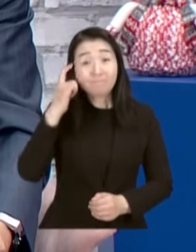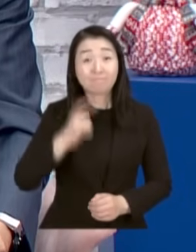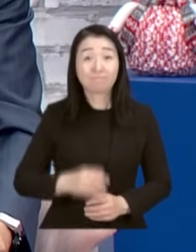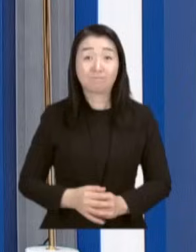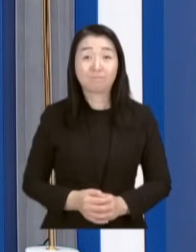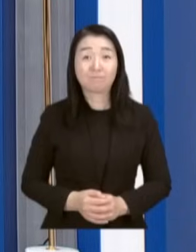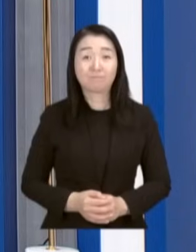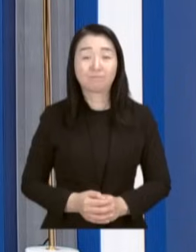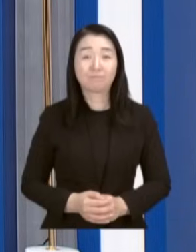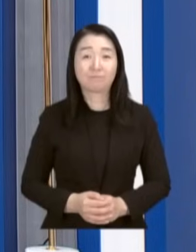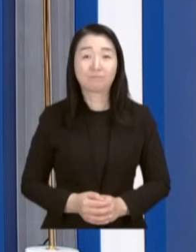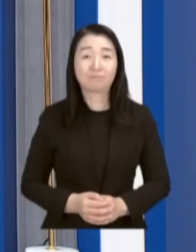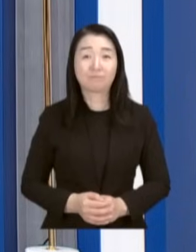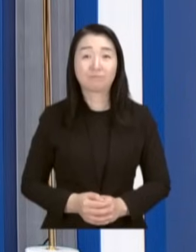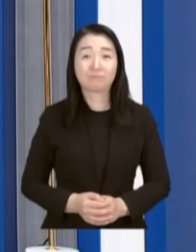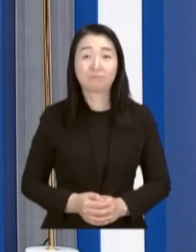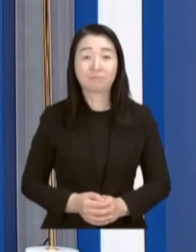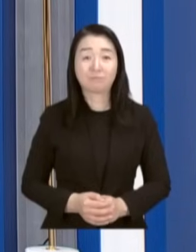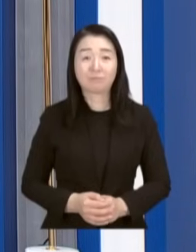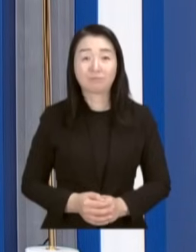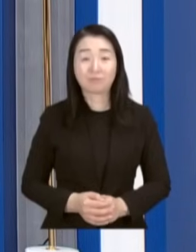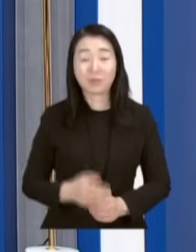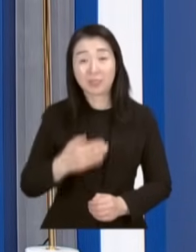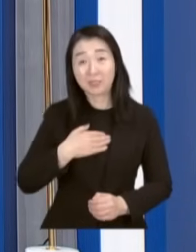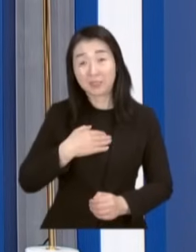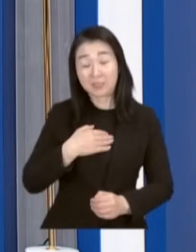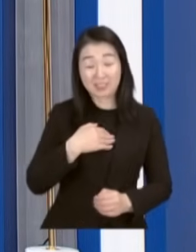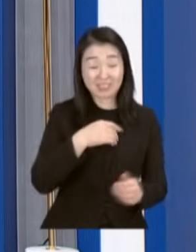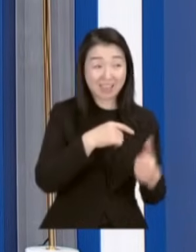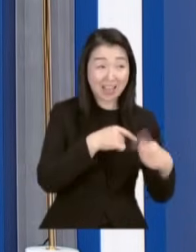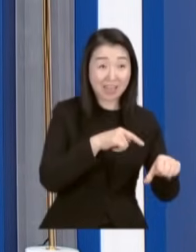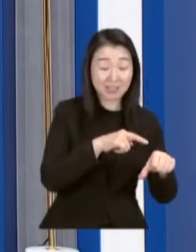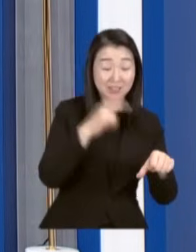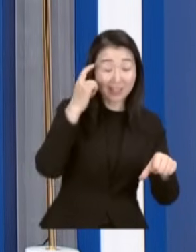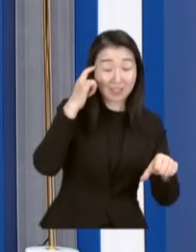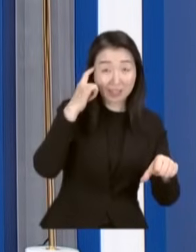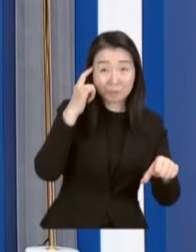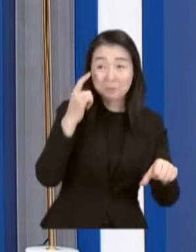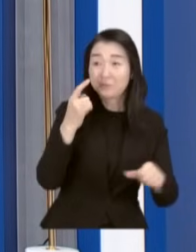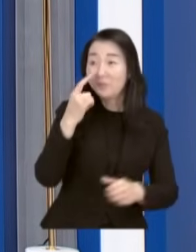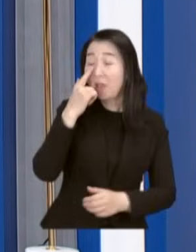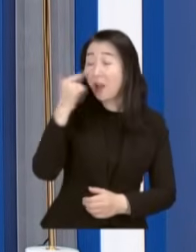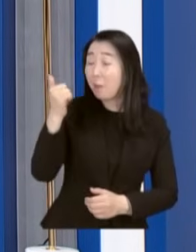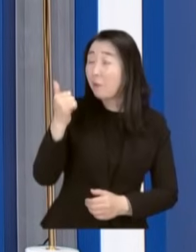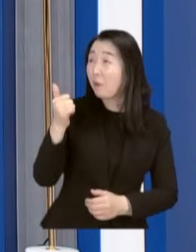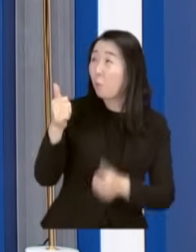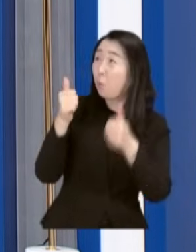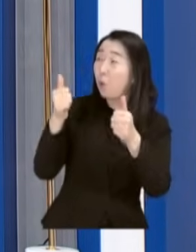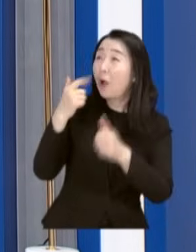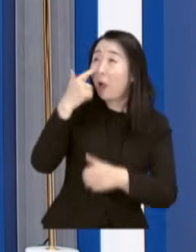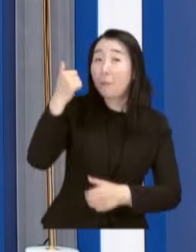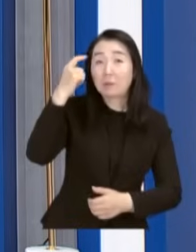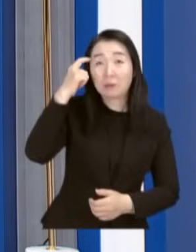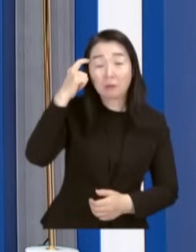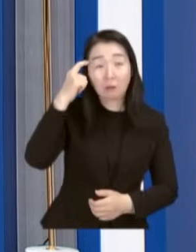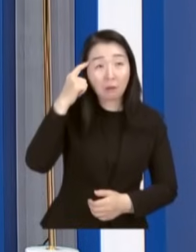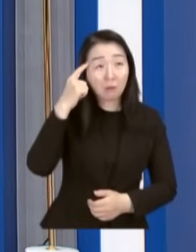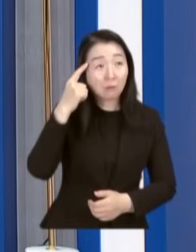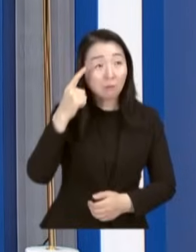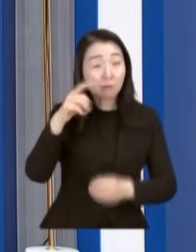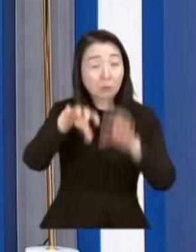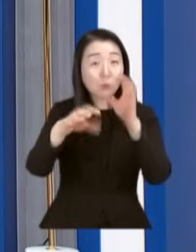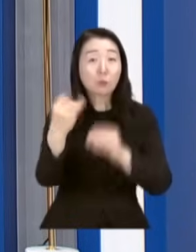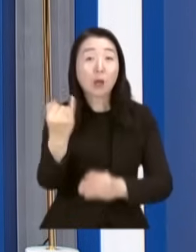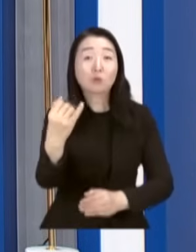왜냐면 이제 지 생각엔 아버지가 그래도 최고의 아빠 자랑스러운 아빠라고 생각했는데 동네